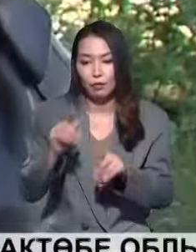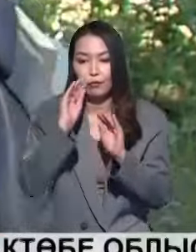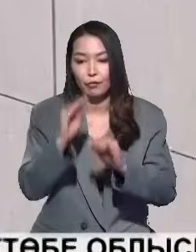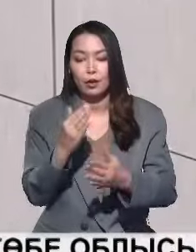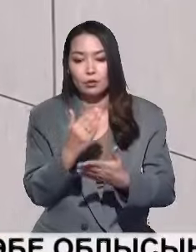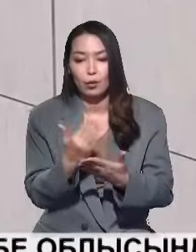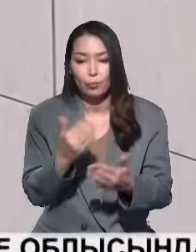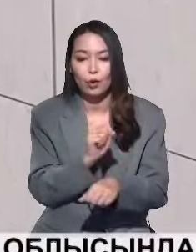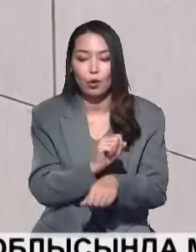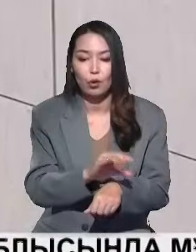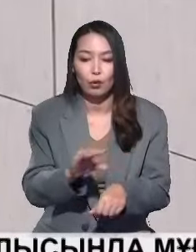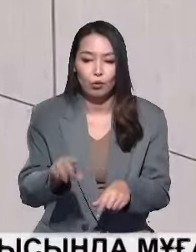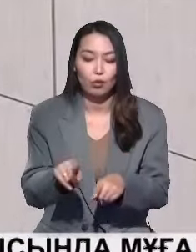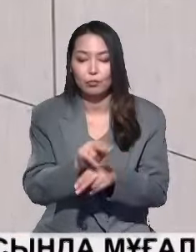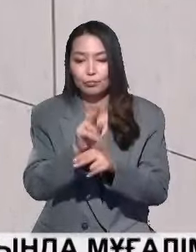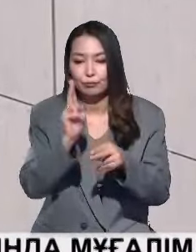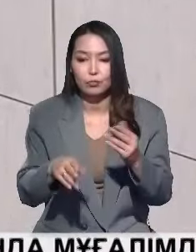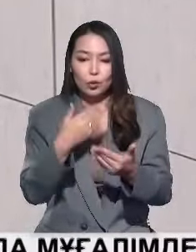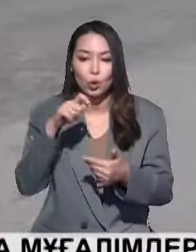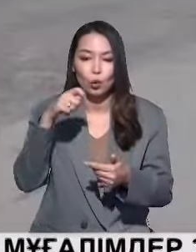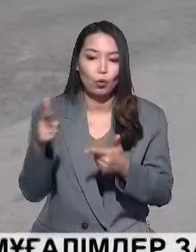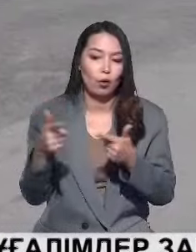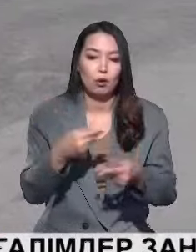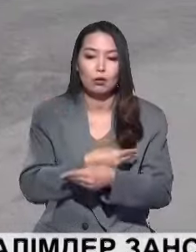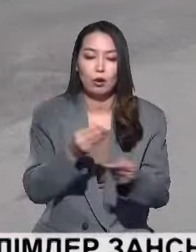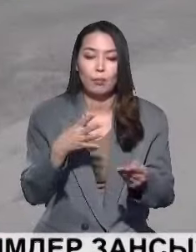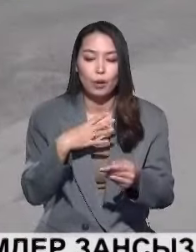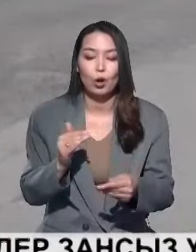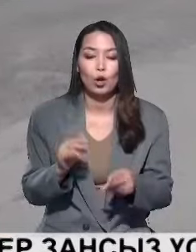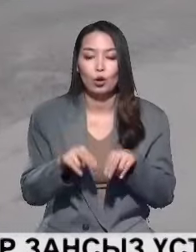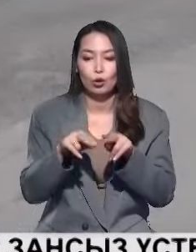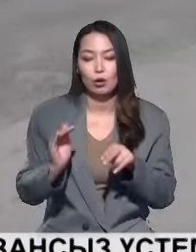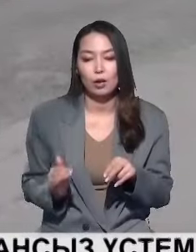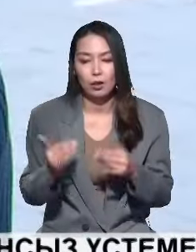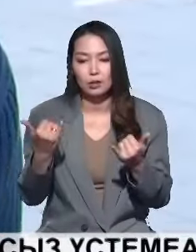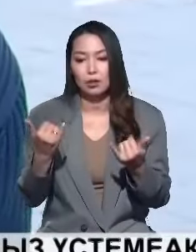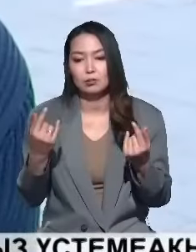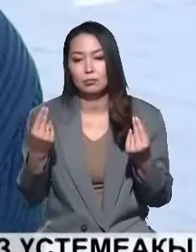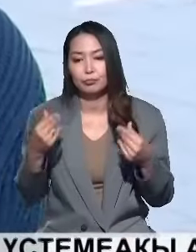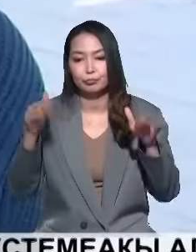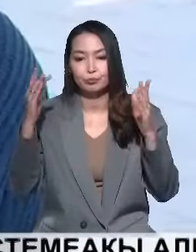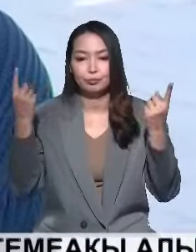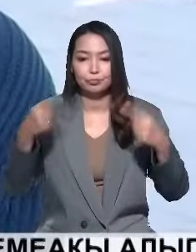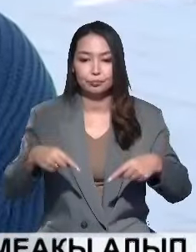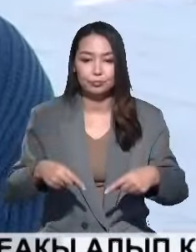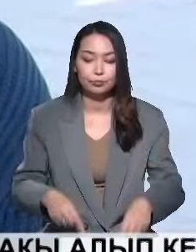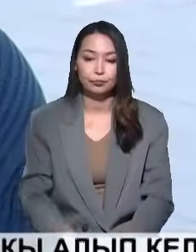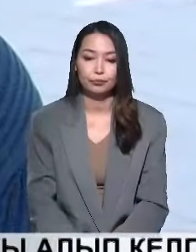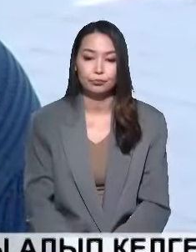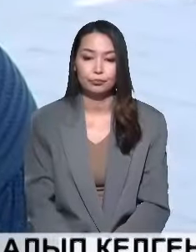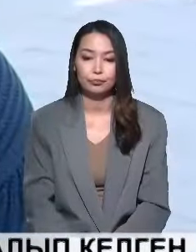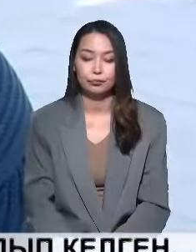баста тұрақтың құрылысы аяқталмай үй пайдалануға беріліпті. Қазір құрылыс компаниясы банкрот деп танылған. Теперь, значит, по поводу того,